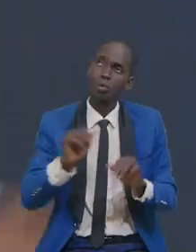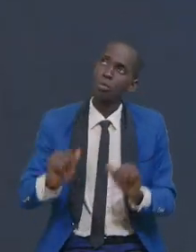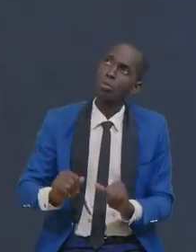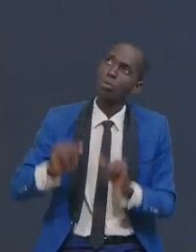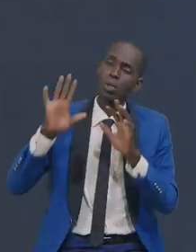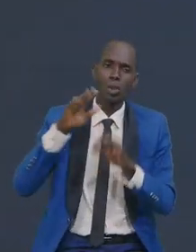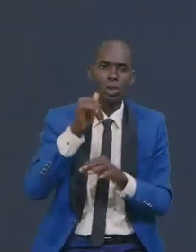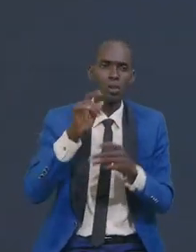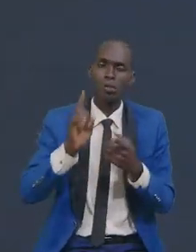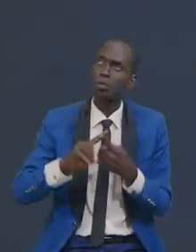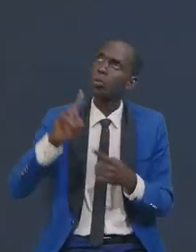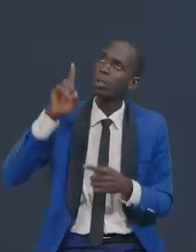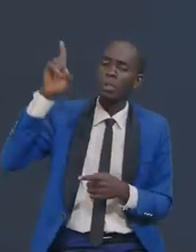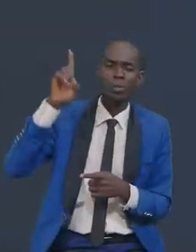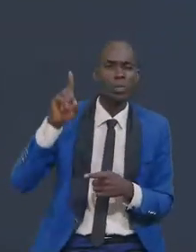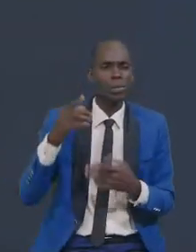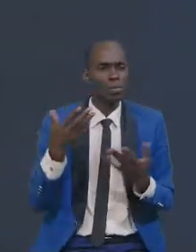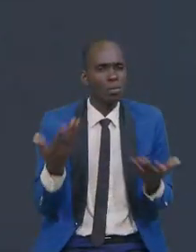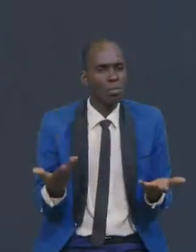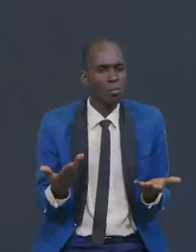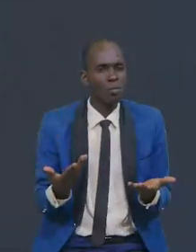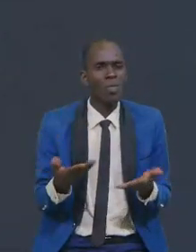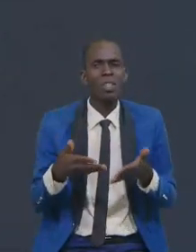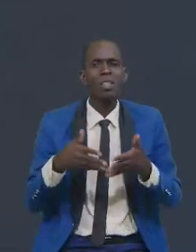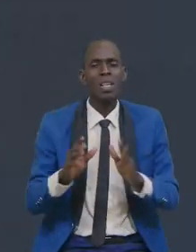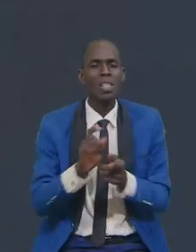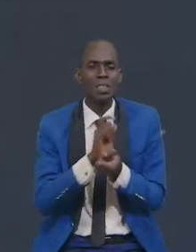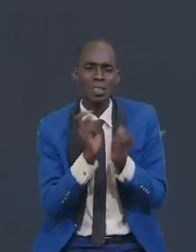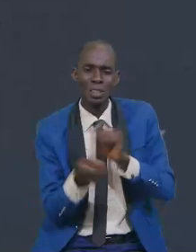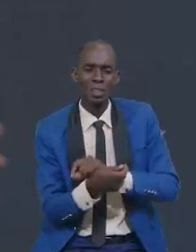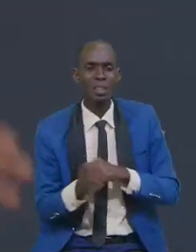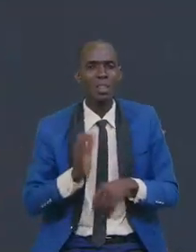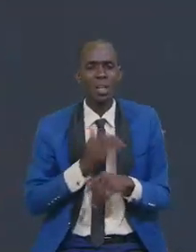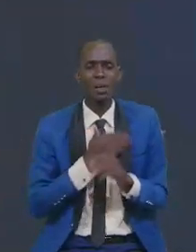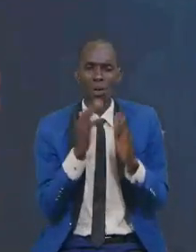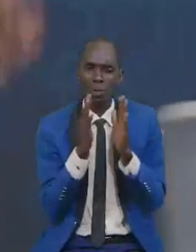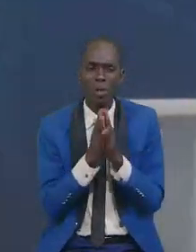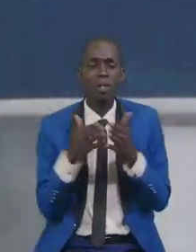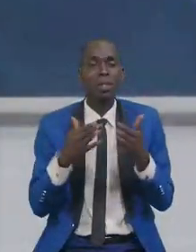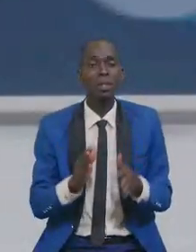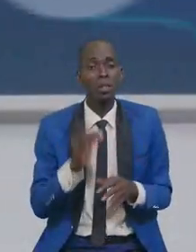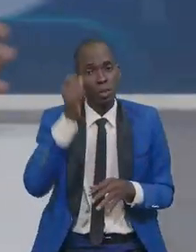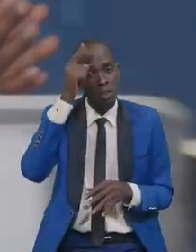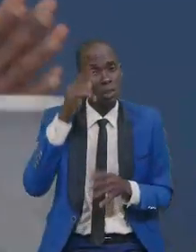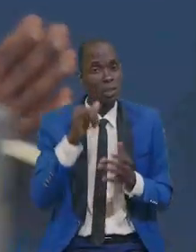tu t'es offert et tu t'es soumis à lui, alors changeons notre prière.